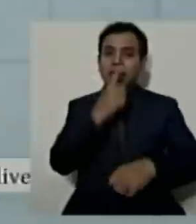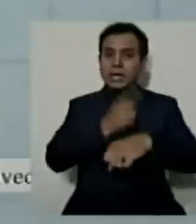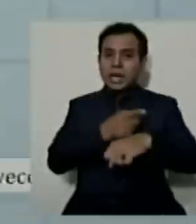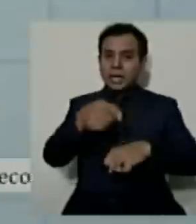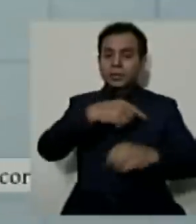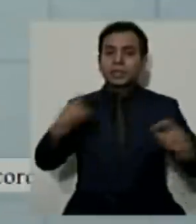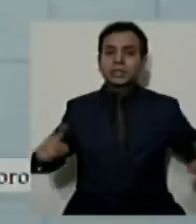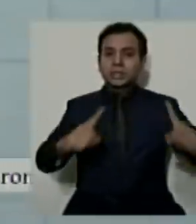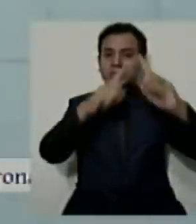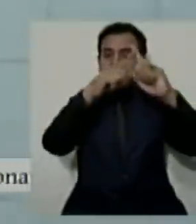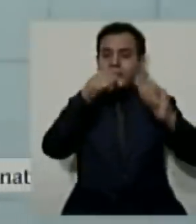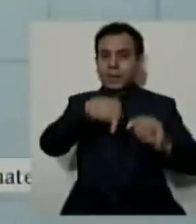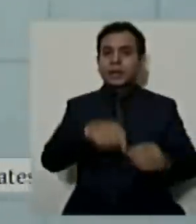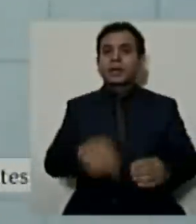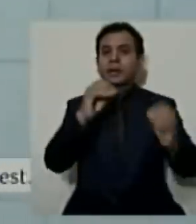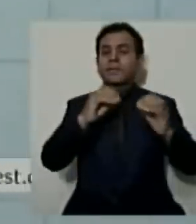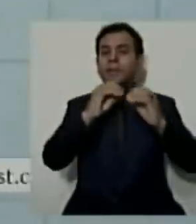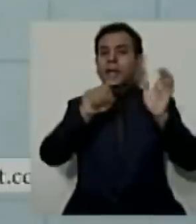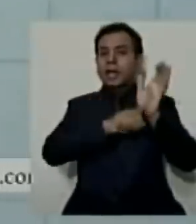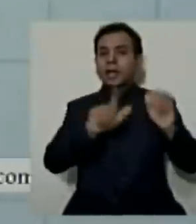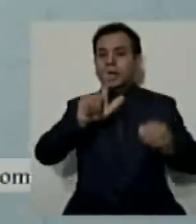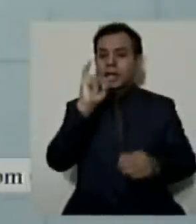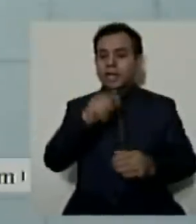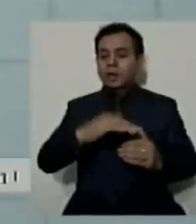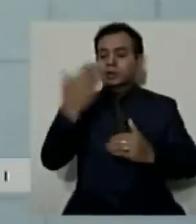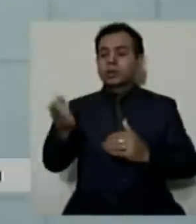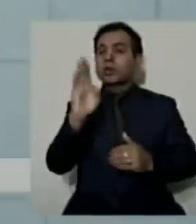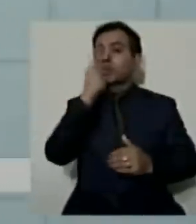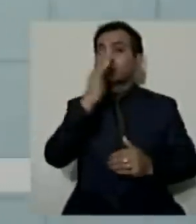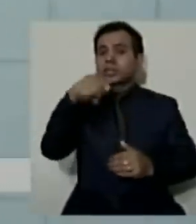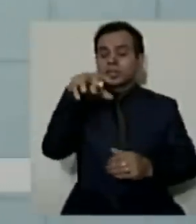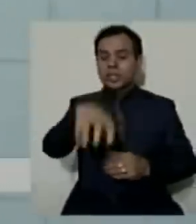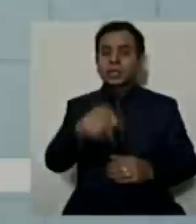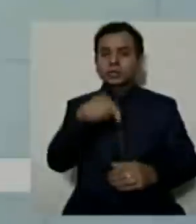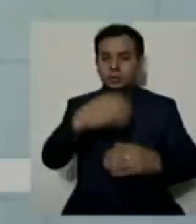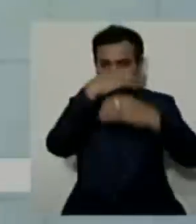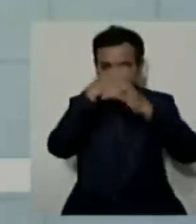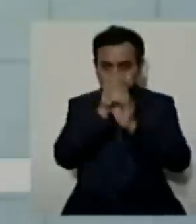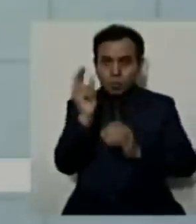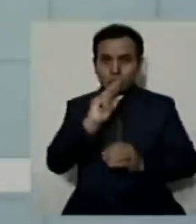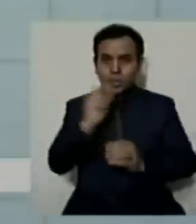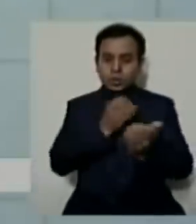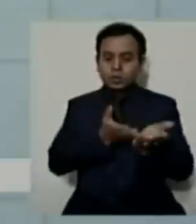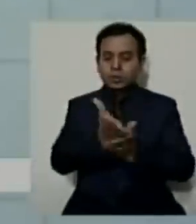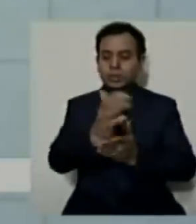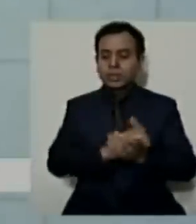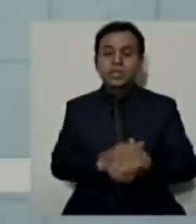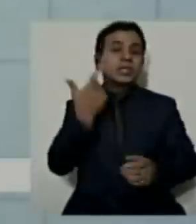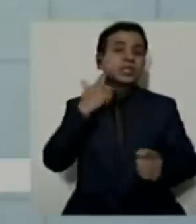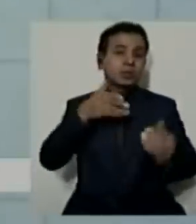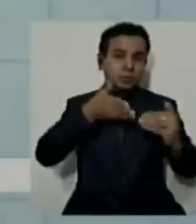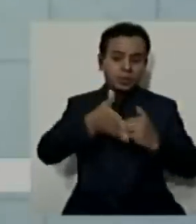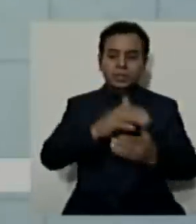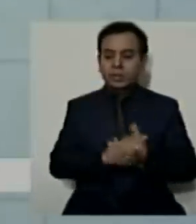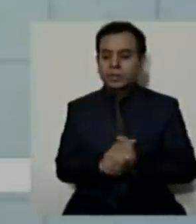আমাদের পরীক্ষা শুরু হয়েছে এবং এই সপ্তাহের মধ্যেই আমরা যে টার্গেট রেখেছিলাম 28টি ল্যাব